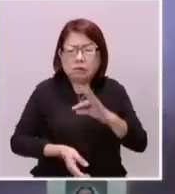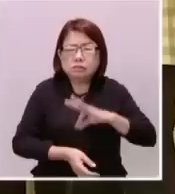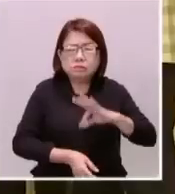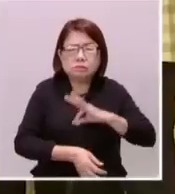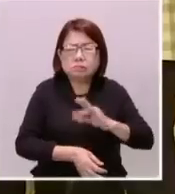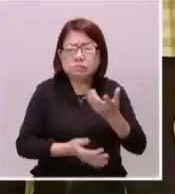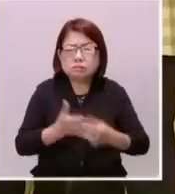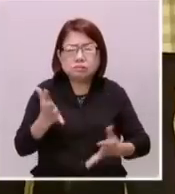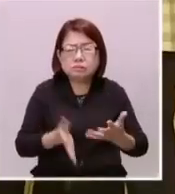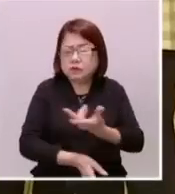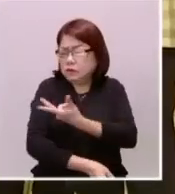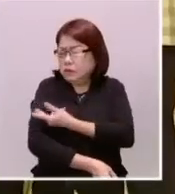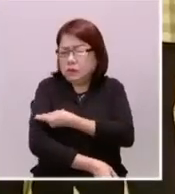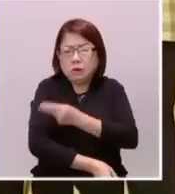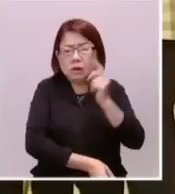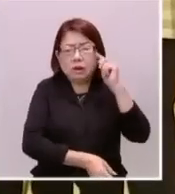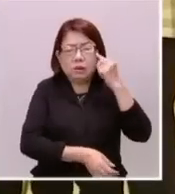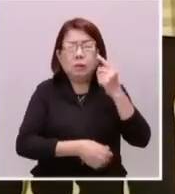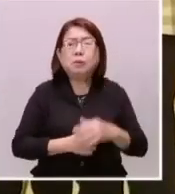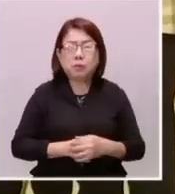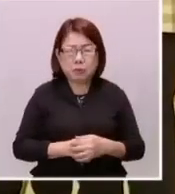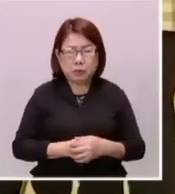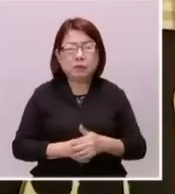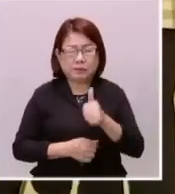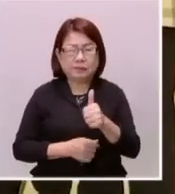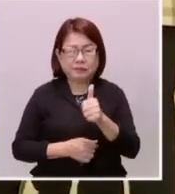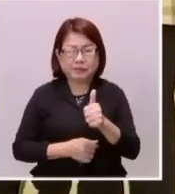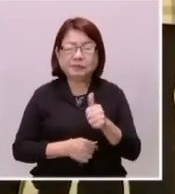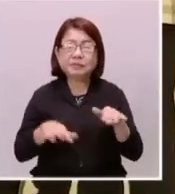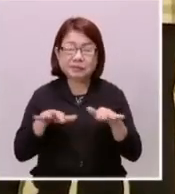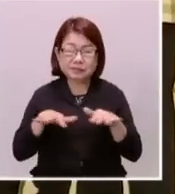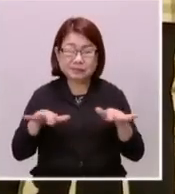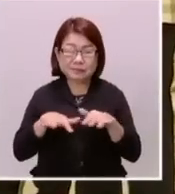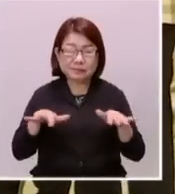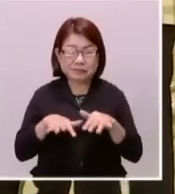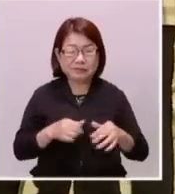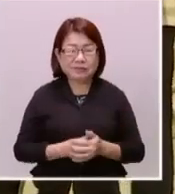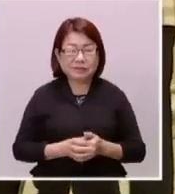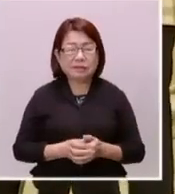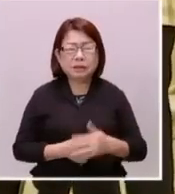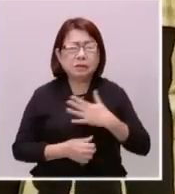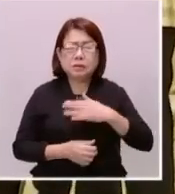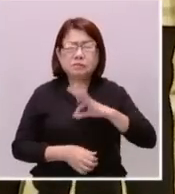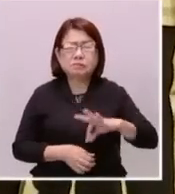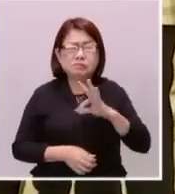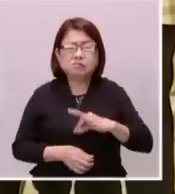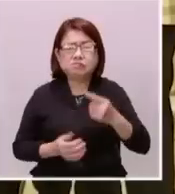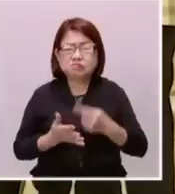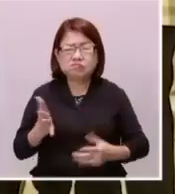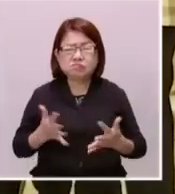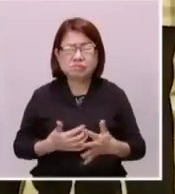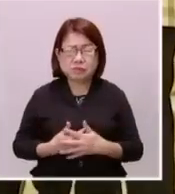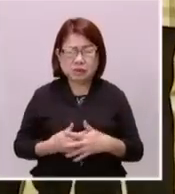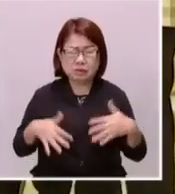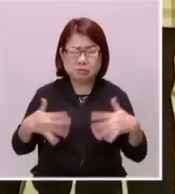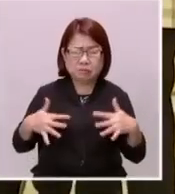ม ก็ดีนะก็ปกติไม่ได้มีความรู้สึกอะไรแล้วก็ไม่ได้ตื่นเต้นอะไร